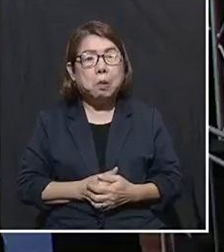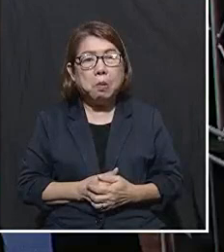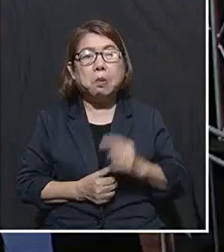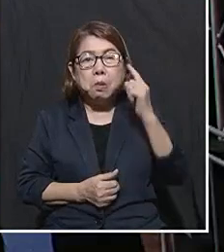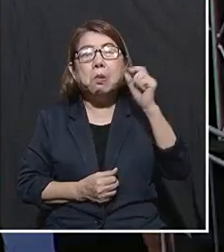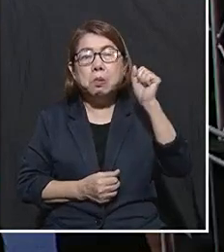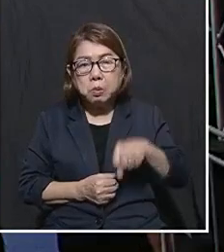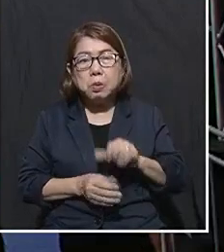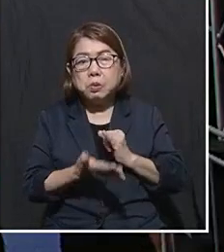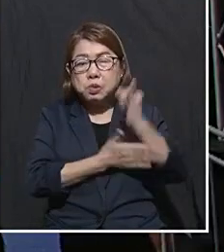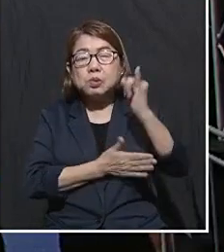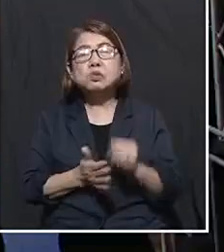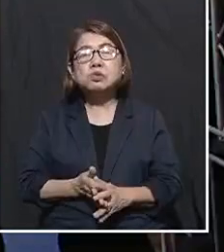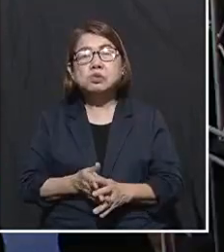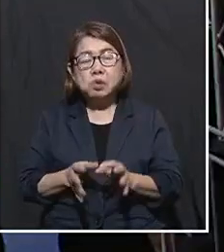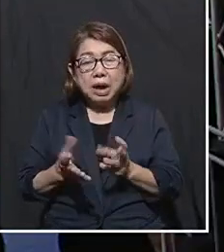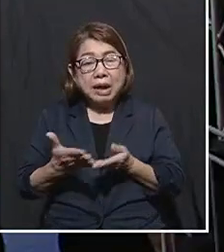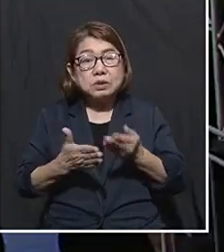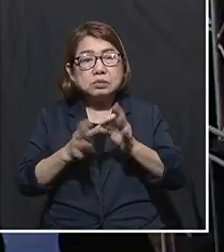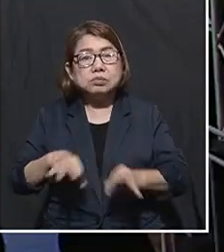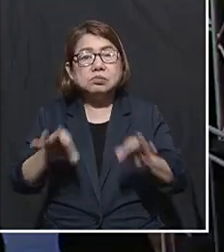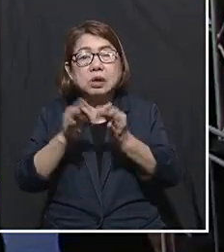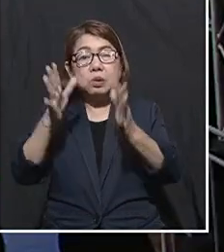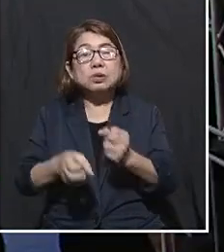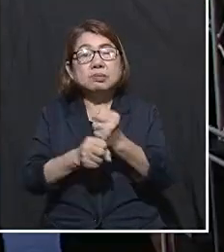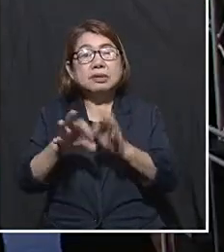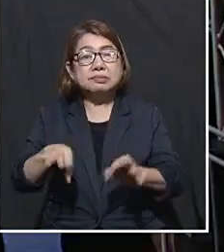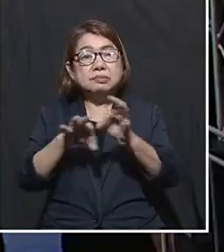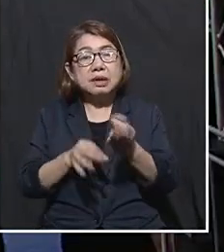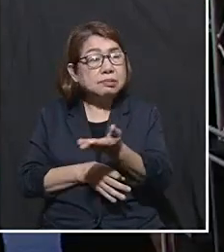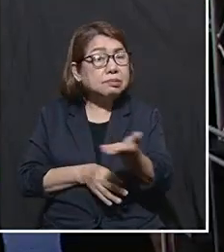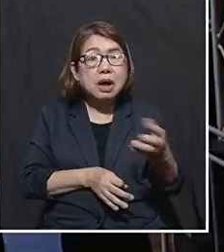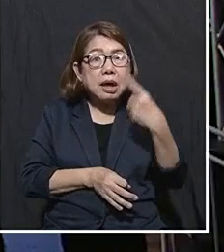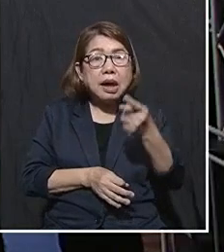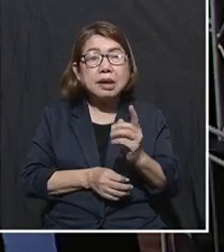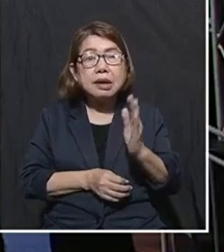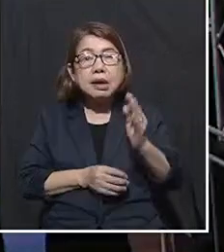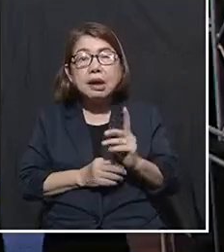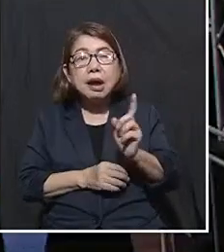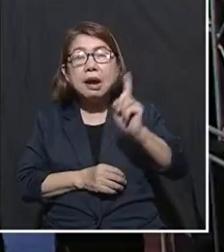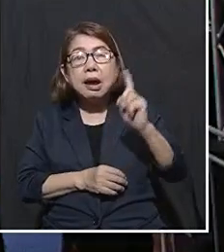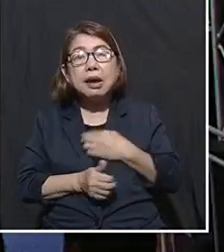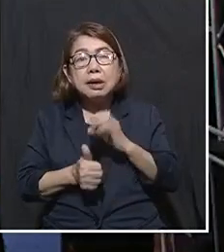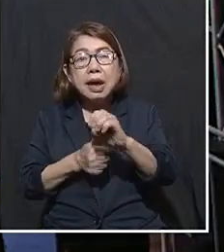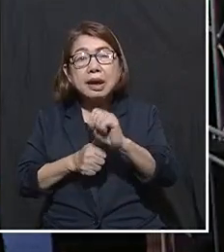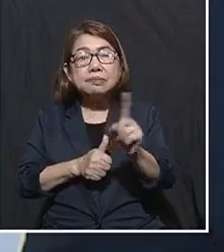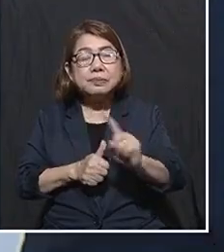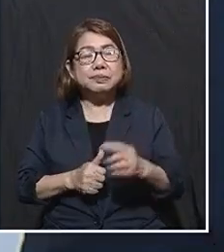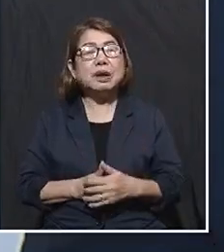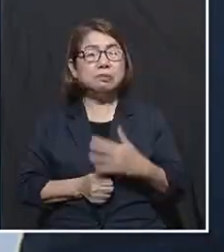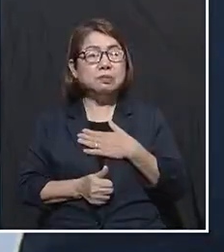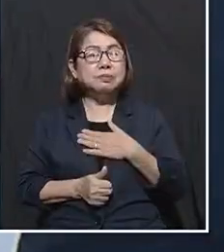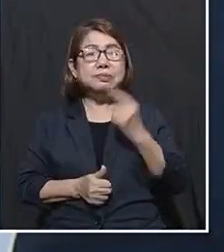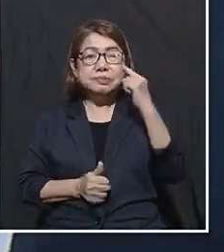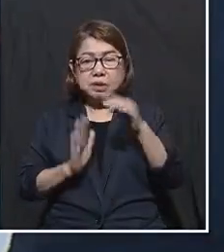ำคัญคนทำงานก็สำคัญเหมือนกันนะคะมีเพิ่มเติมไหมคะทางคอมเมนเตอร์ เจอเลยครับ ครับผมก็เห็